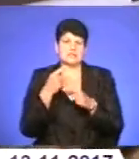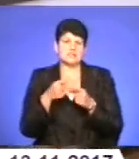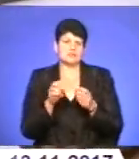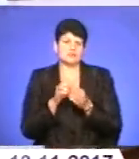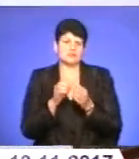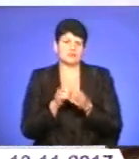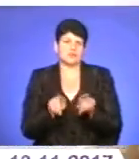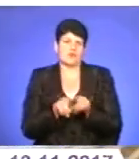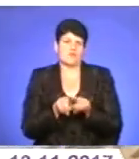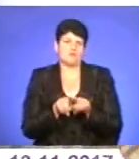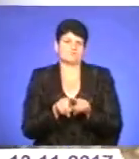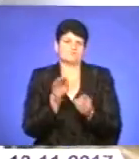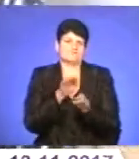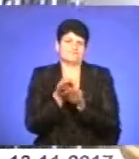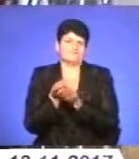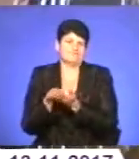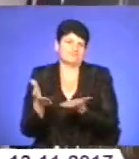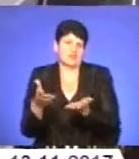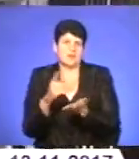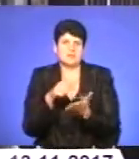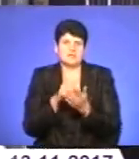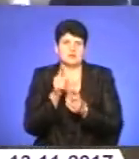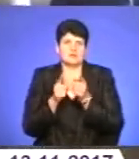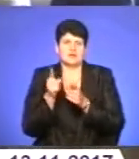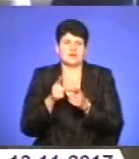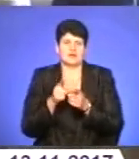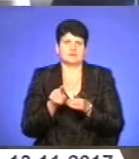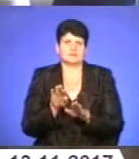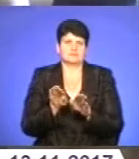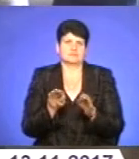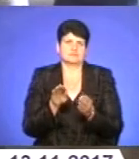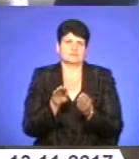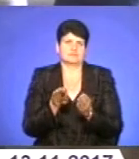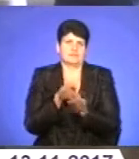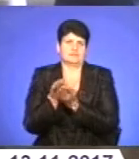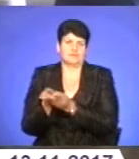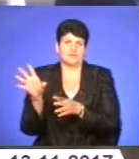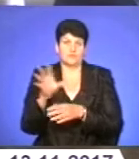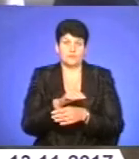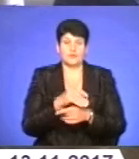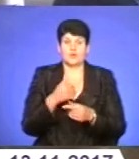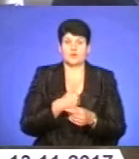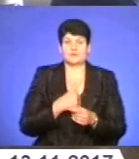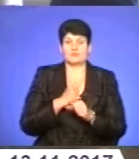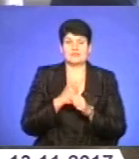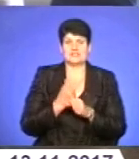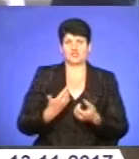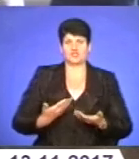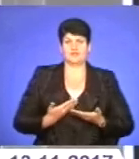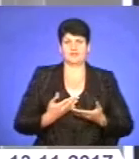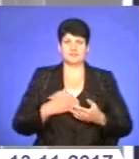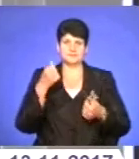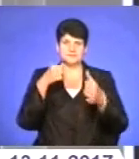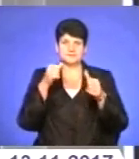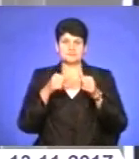нагадують надгробні плити, так міста потрохи перетворюються на кладовища. Тому Олег вирішив створити живі скульптури. Найновіший проект – меморіальний